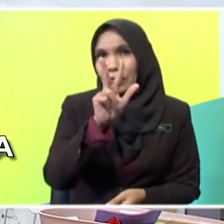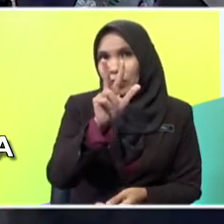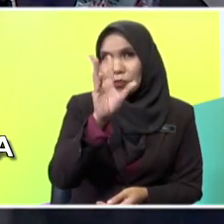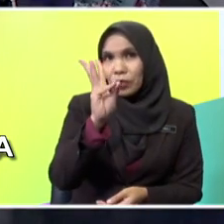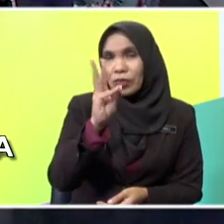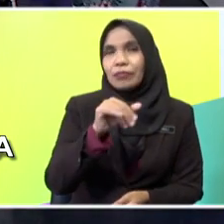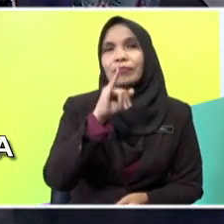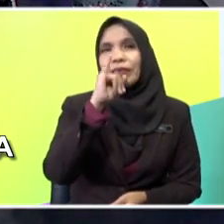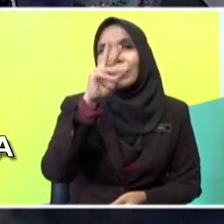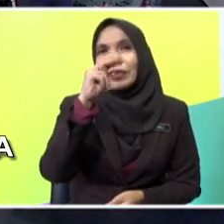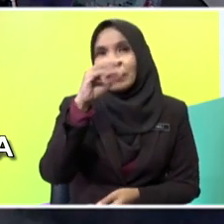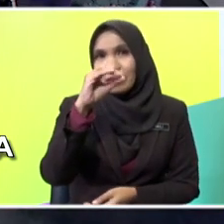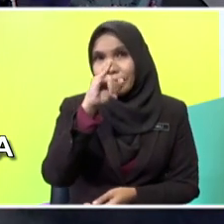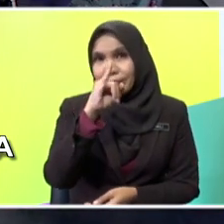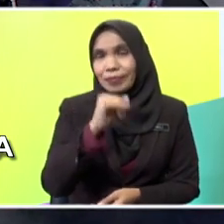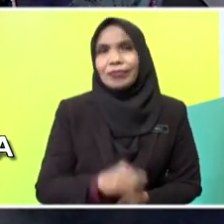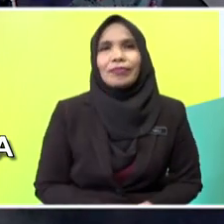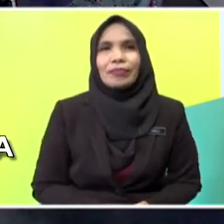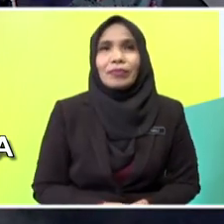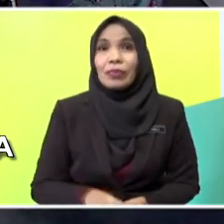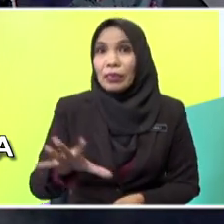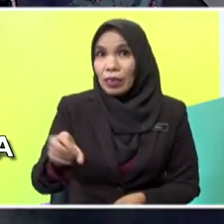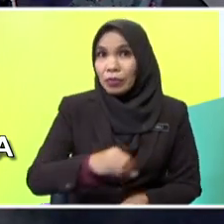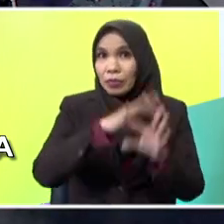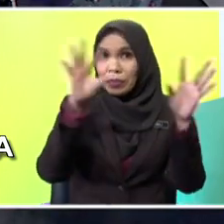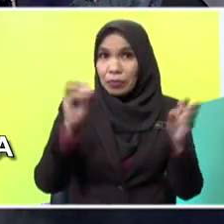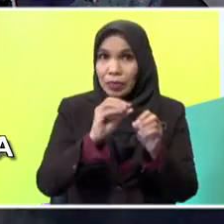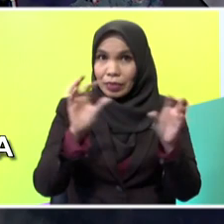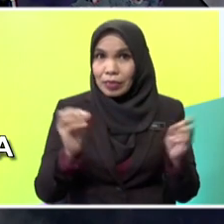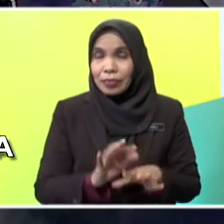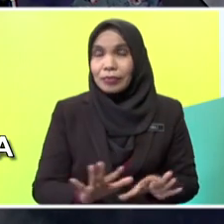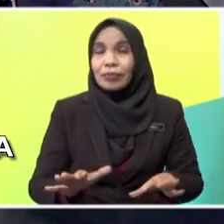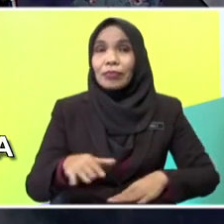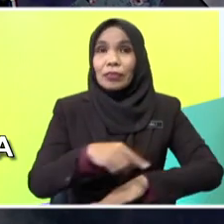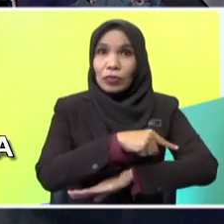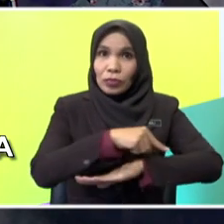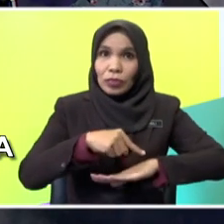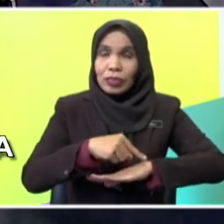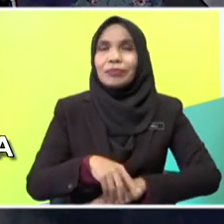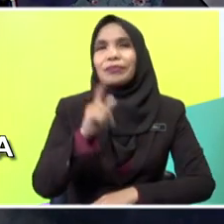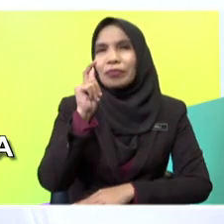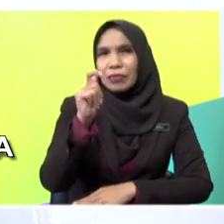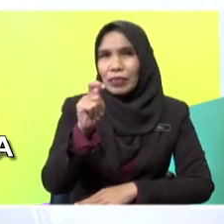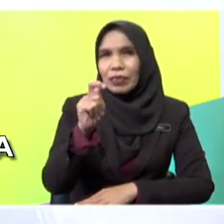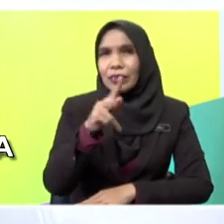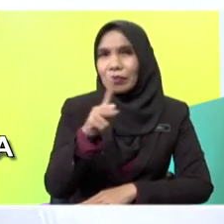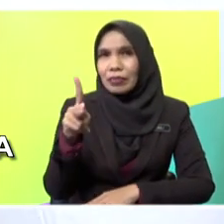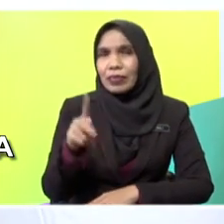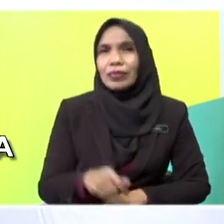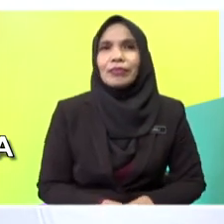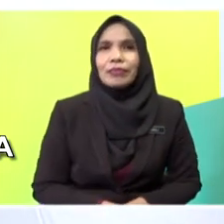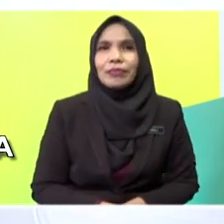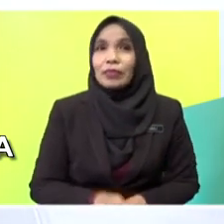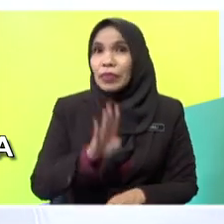okey. Ambil magic ruler, letak di sini. Tandakan B 36 inci. Ha, baik. Mudah